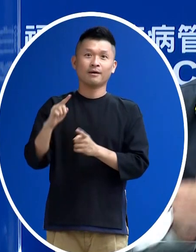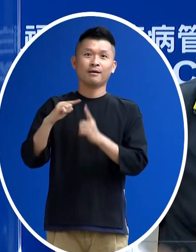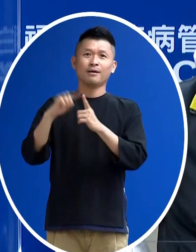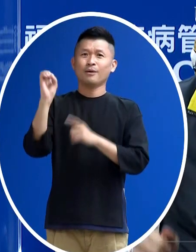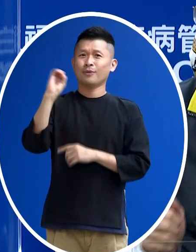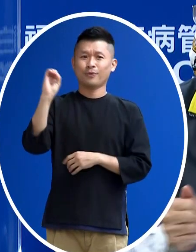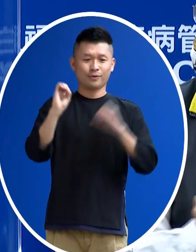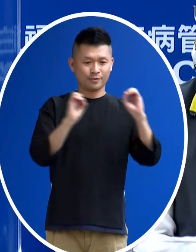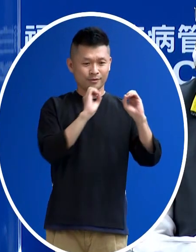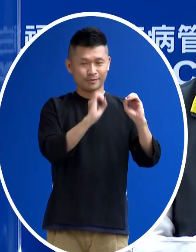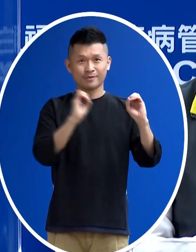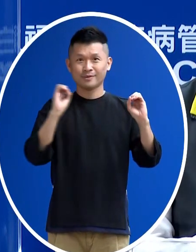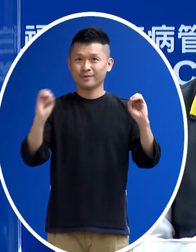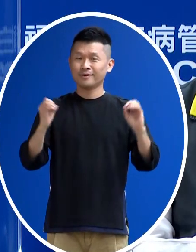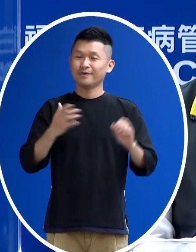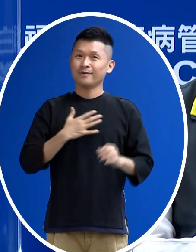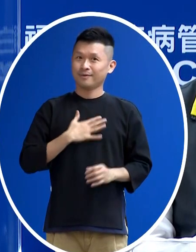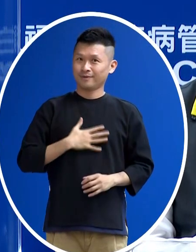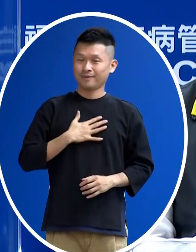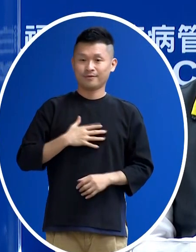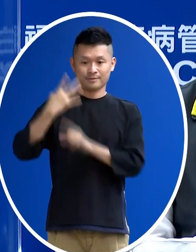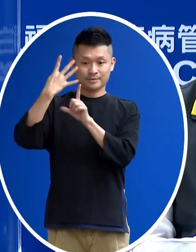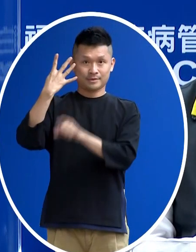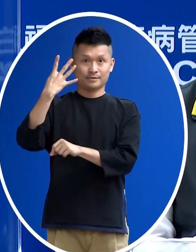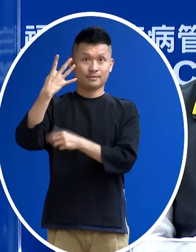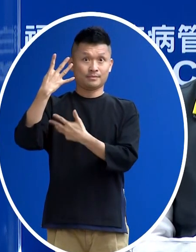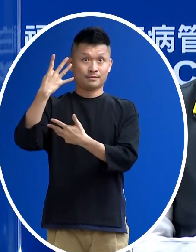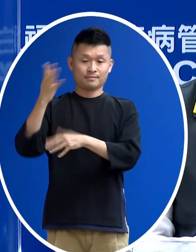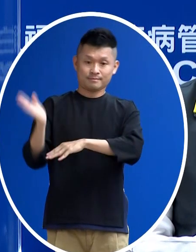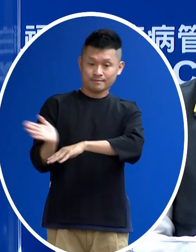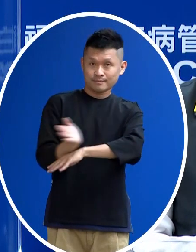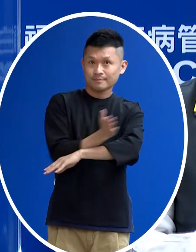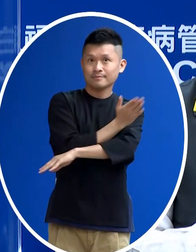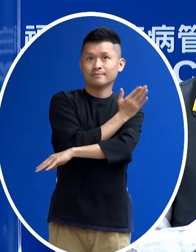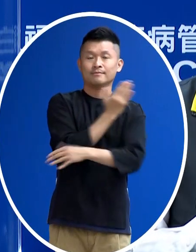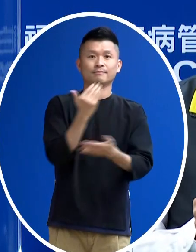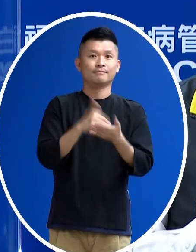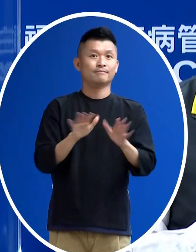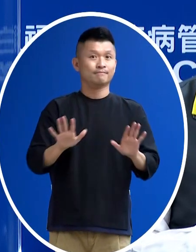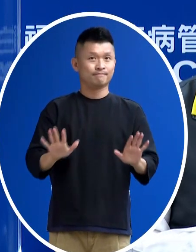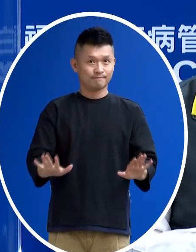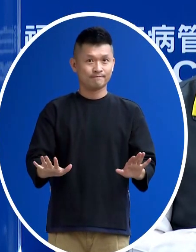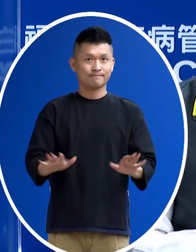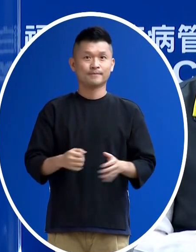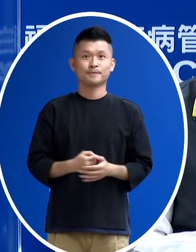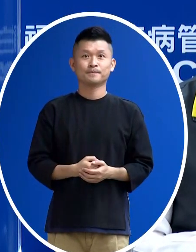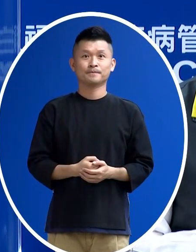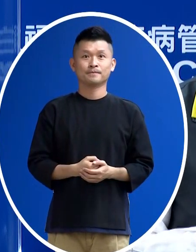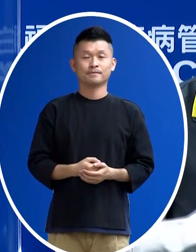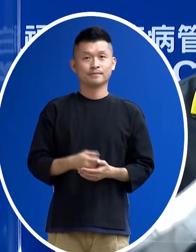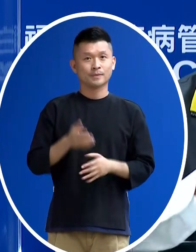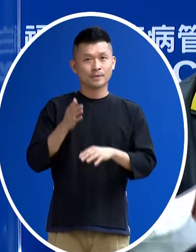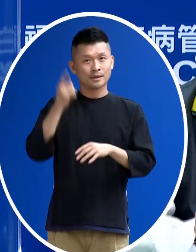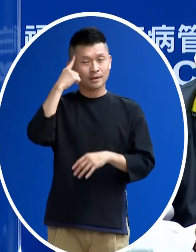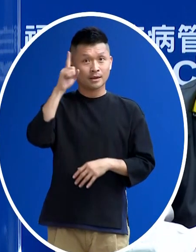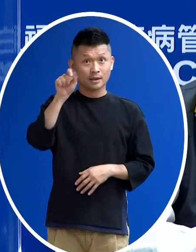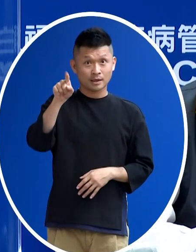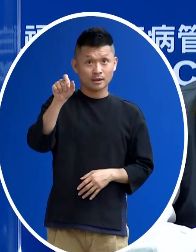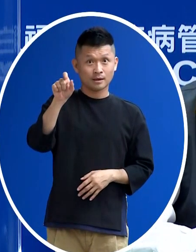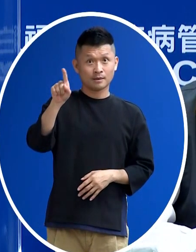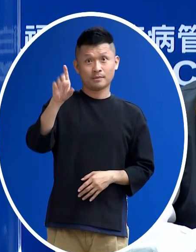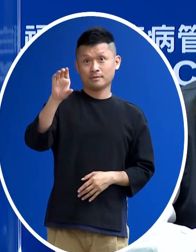零。好，那这是从4月8号以来我们再度回为193天之